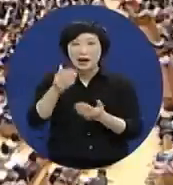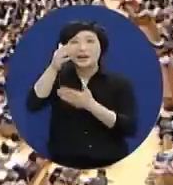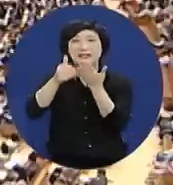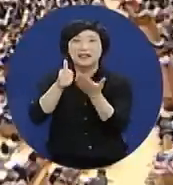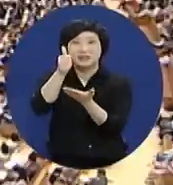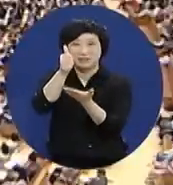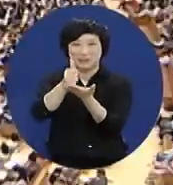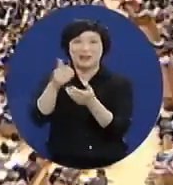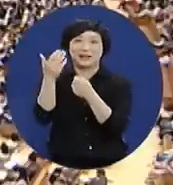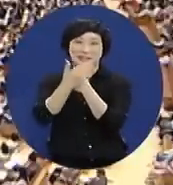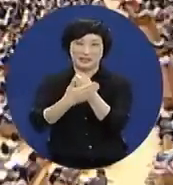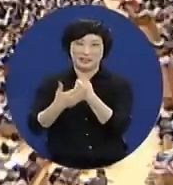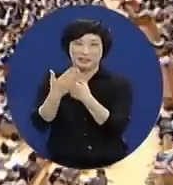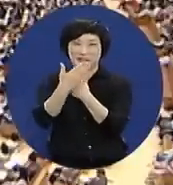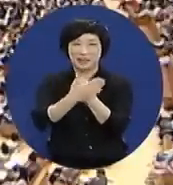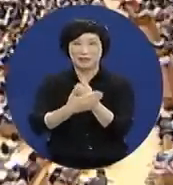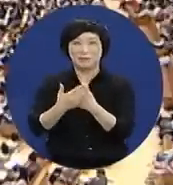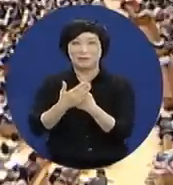ん